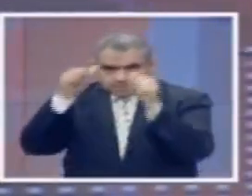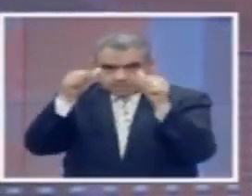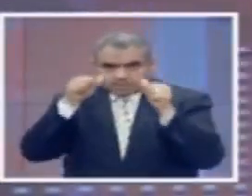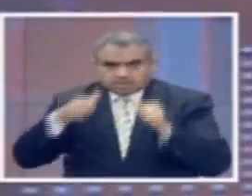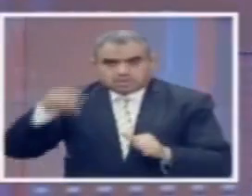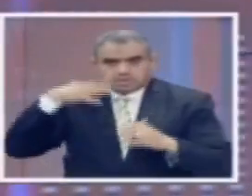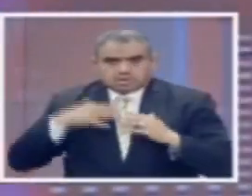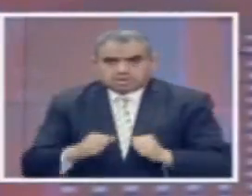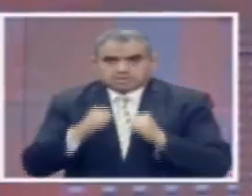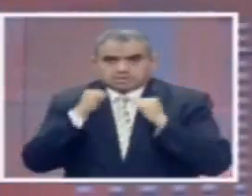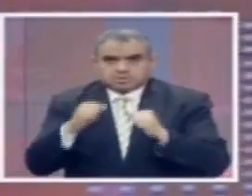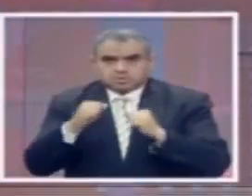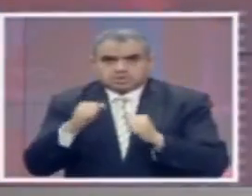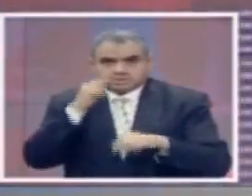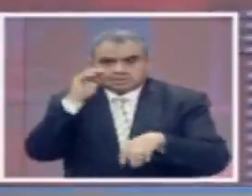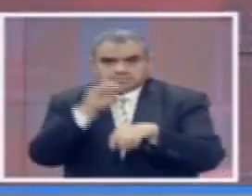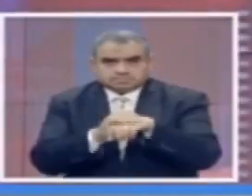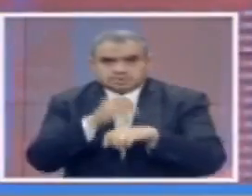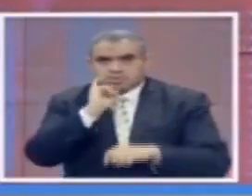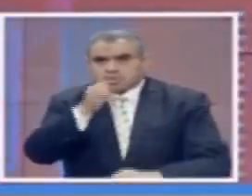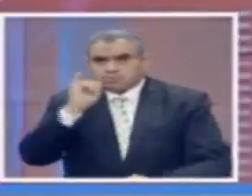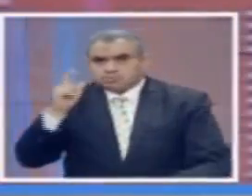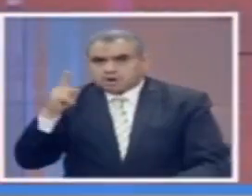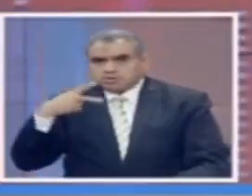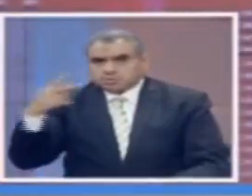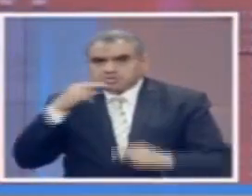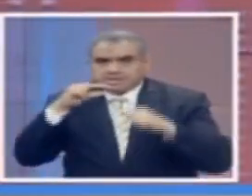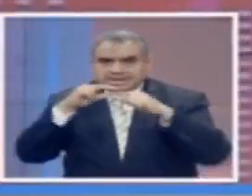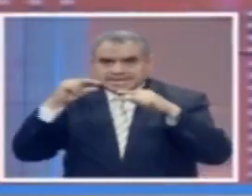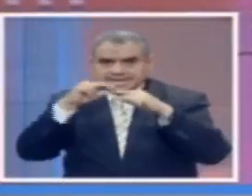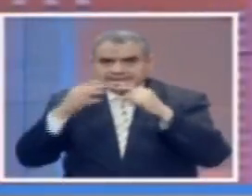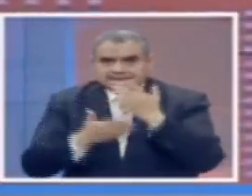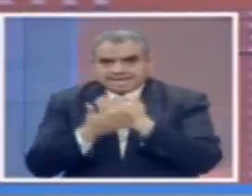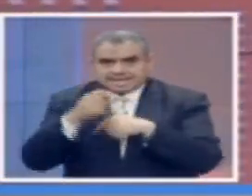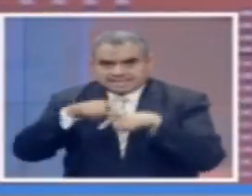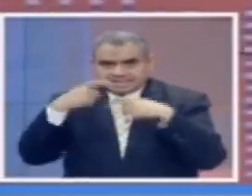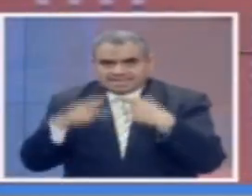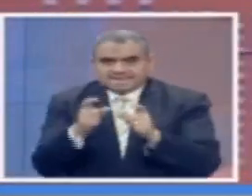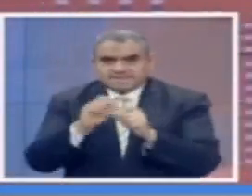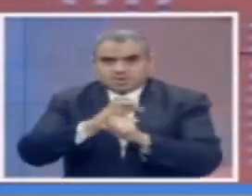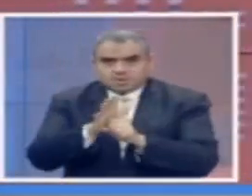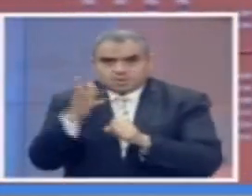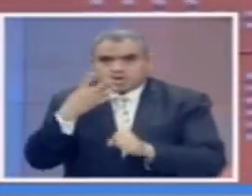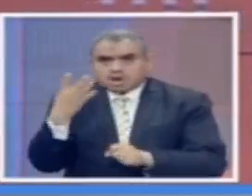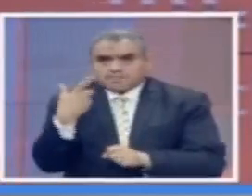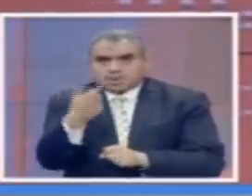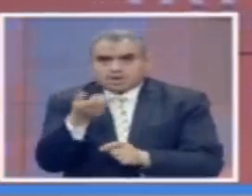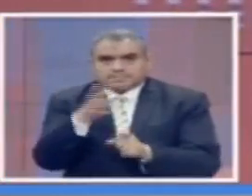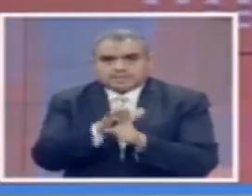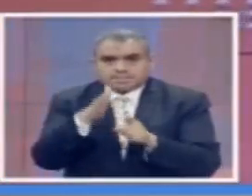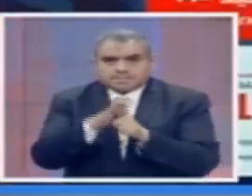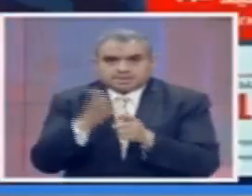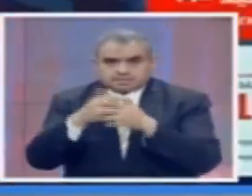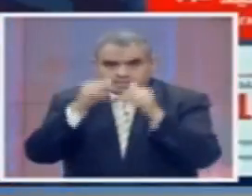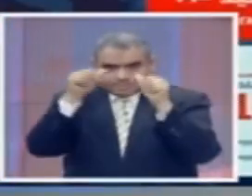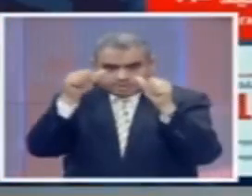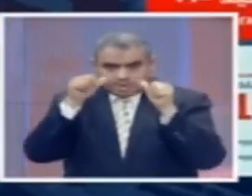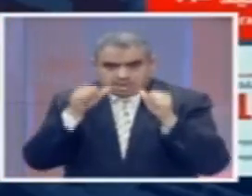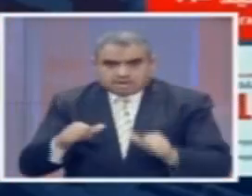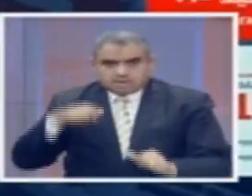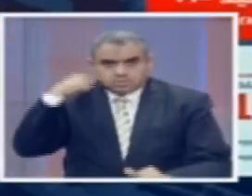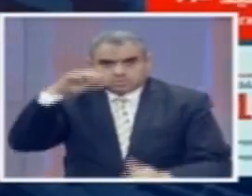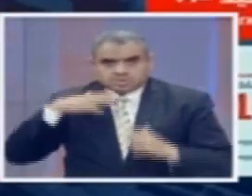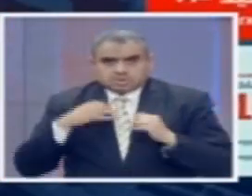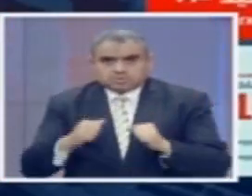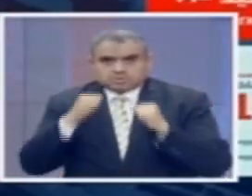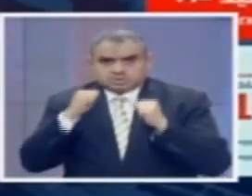أعلنت وزارة الصحة والسكان تسجيل 521 إصابة جديدة بالفيروس و54 وفاة أمس.